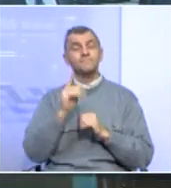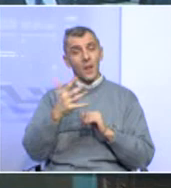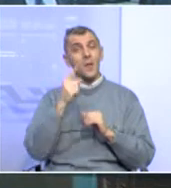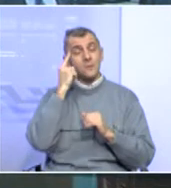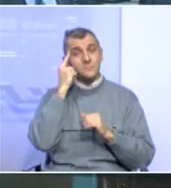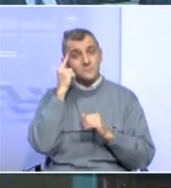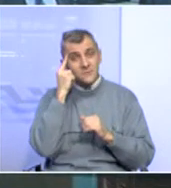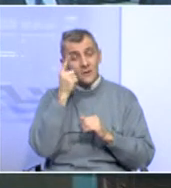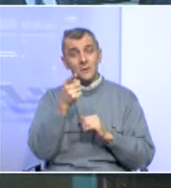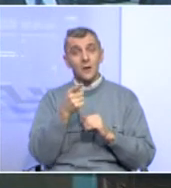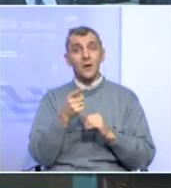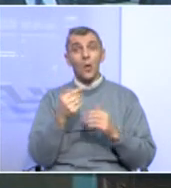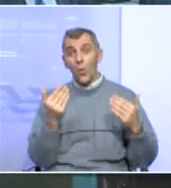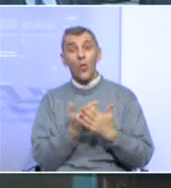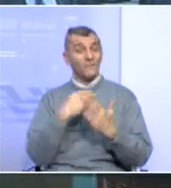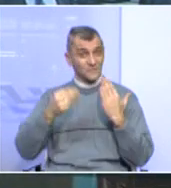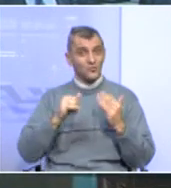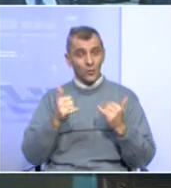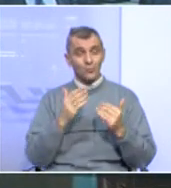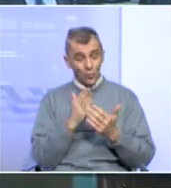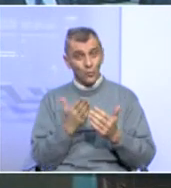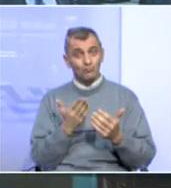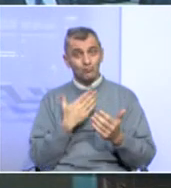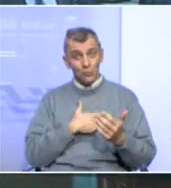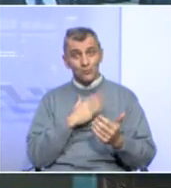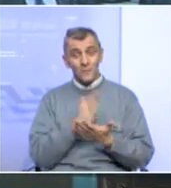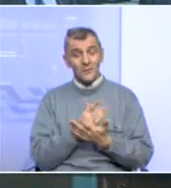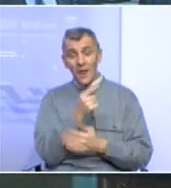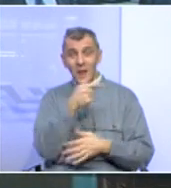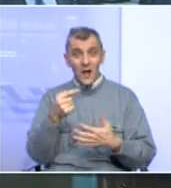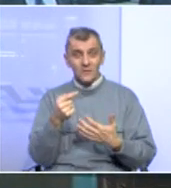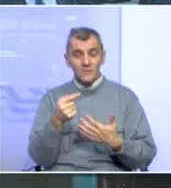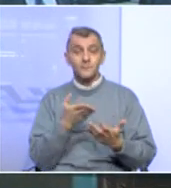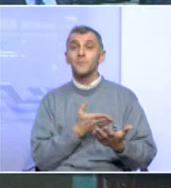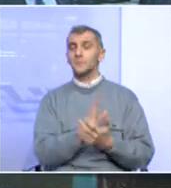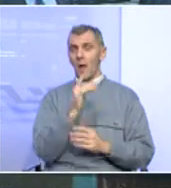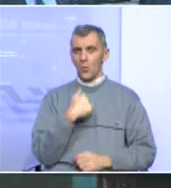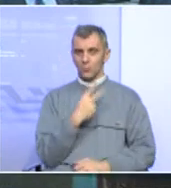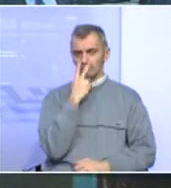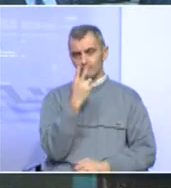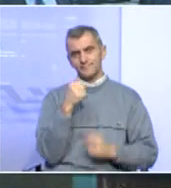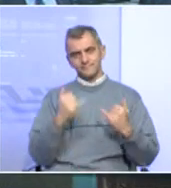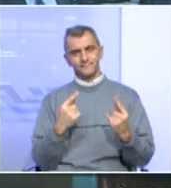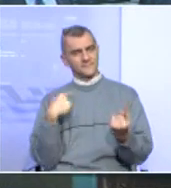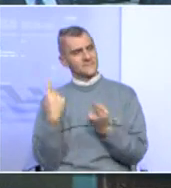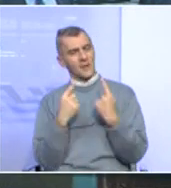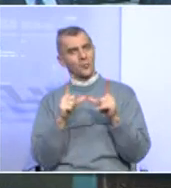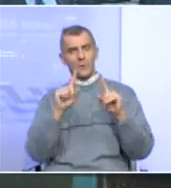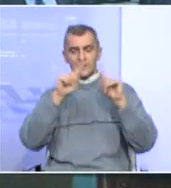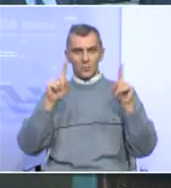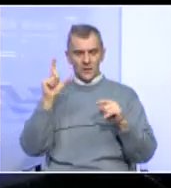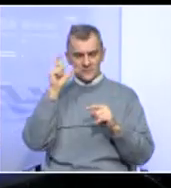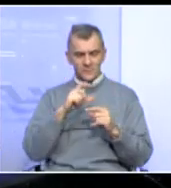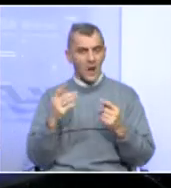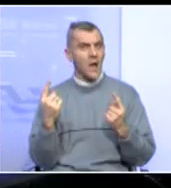Smatrate li da će i novi izveštaj biti negativni? Ako pogledamo kakvo je stanje u Republici Srpskoj,